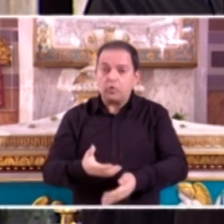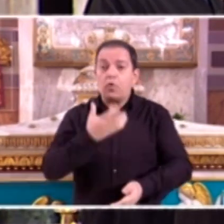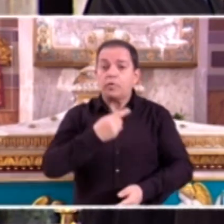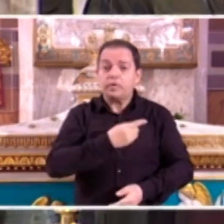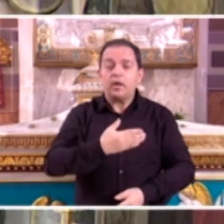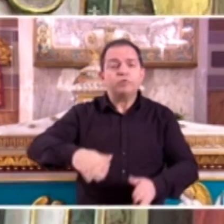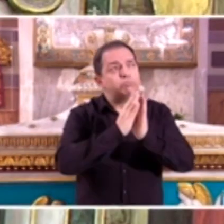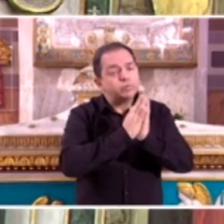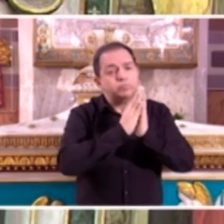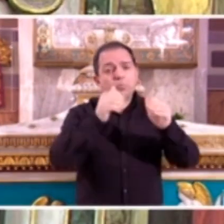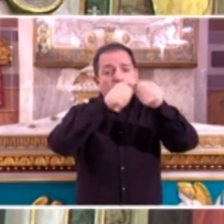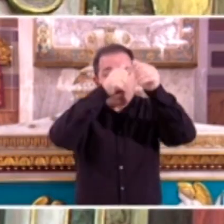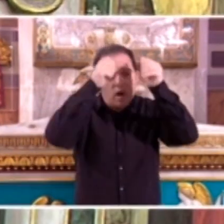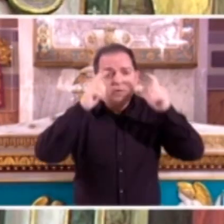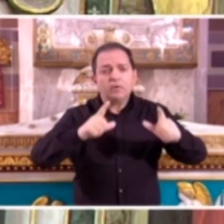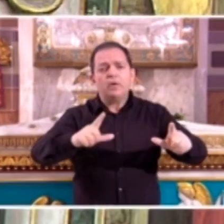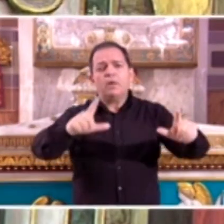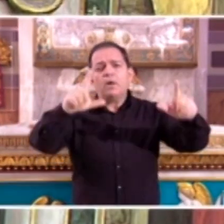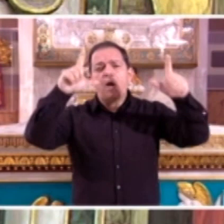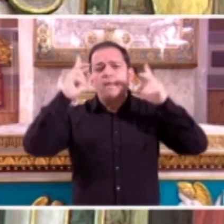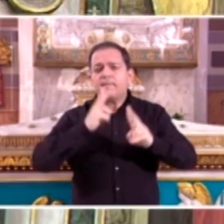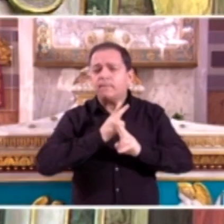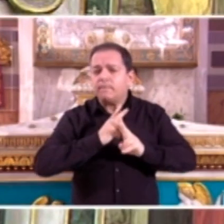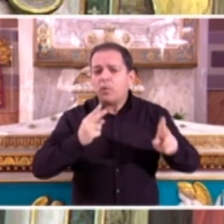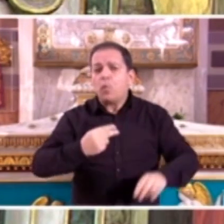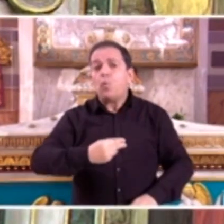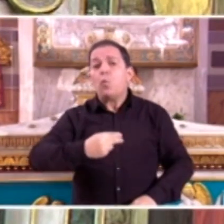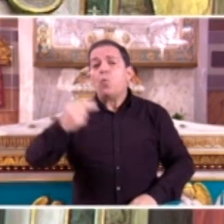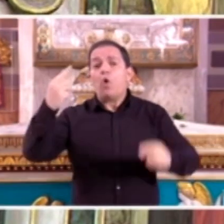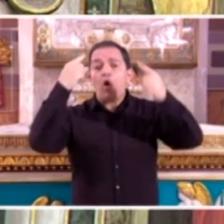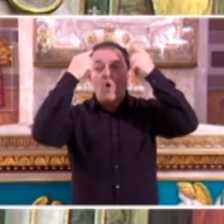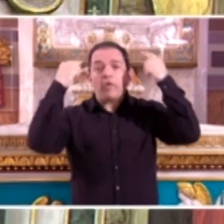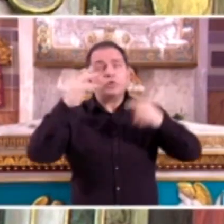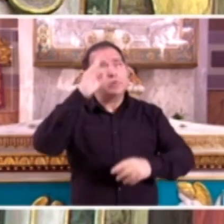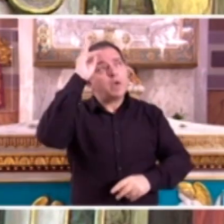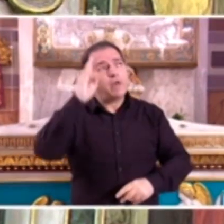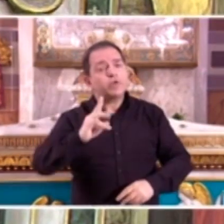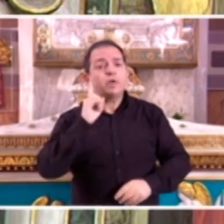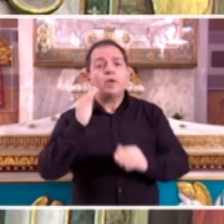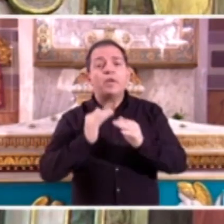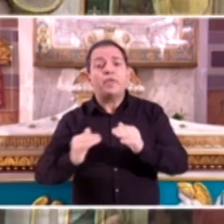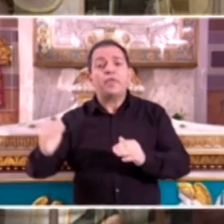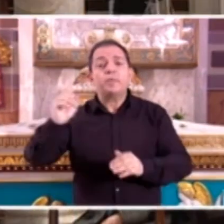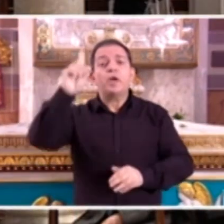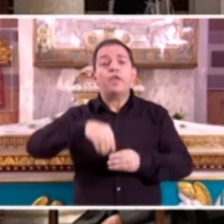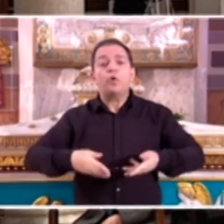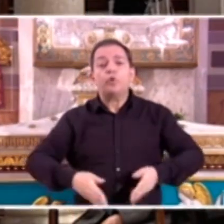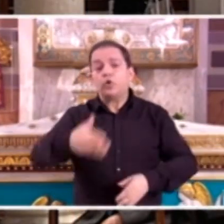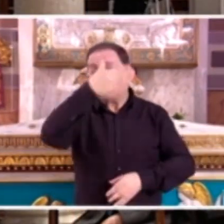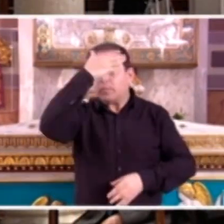Της Παναγίας Αχράντου υπερευλογημένης εν δόξου, Δεσπίνης ημών Θεοτόκου και αη Παρθένου